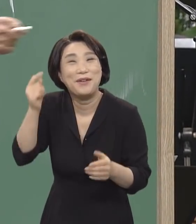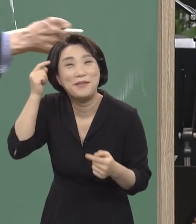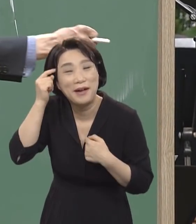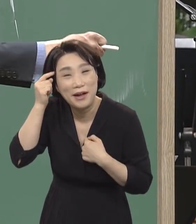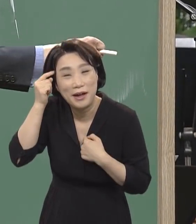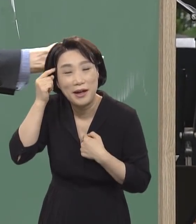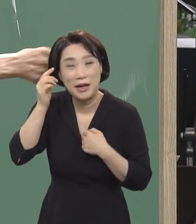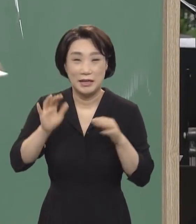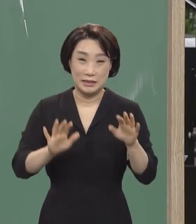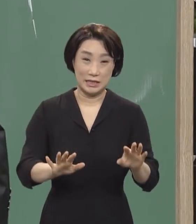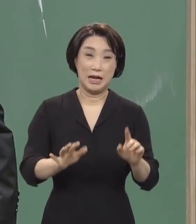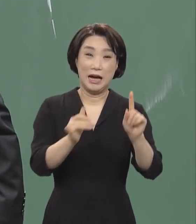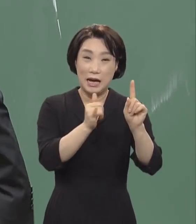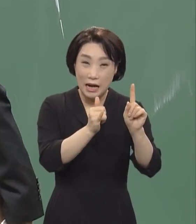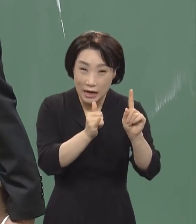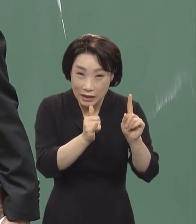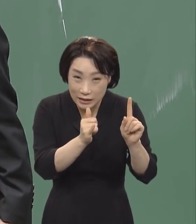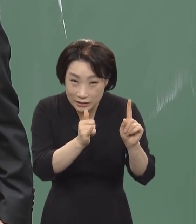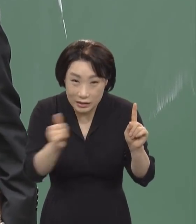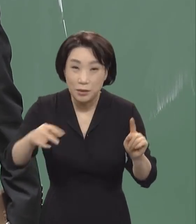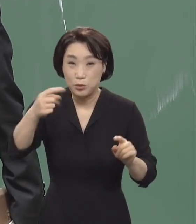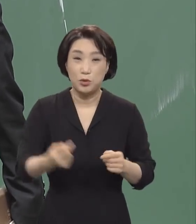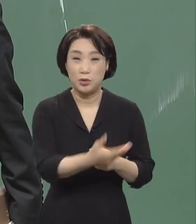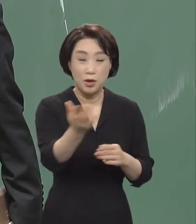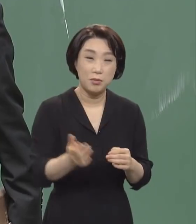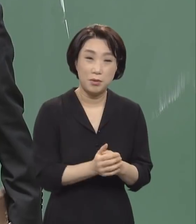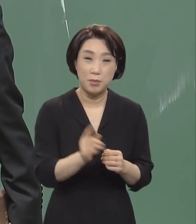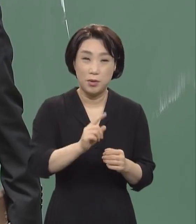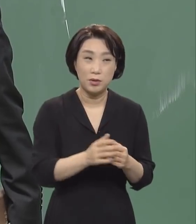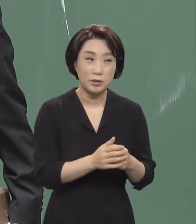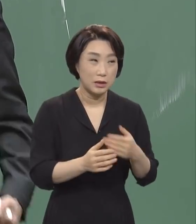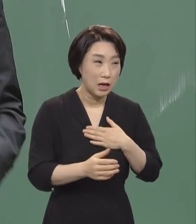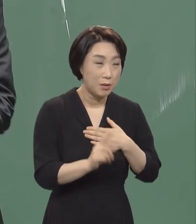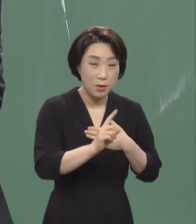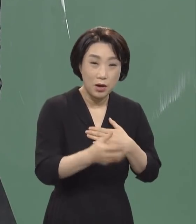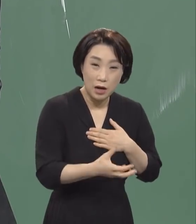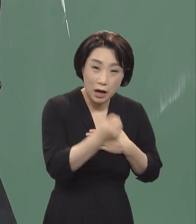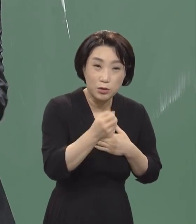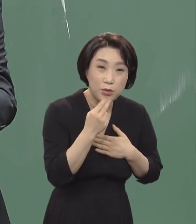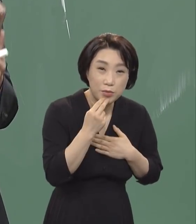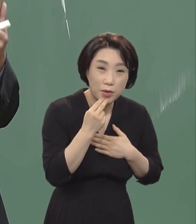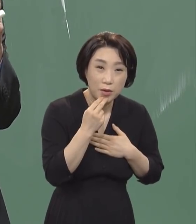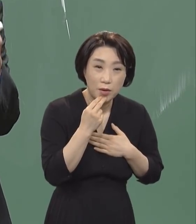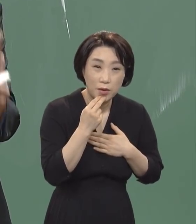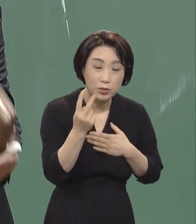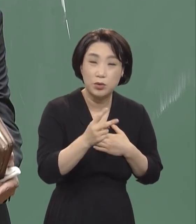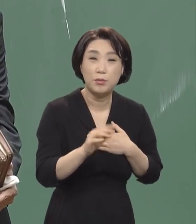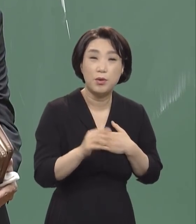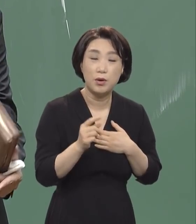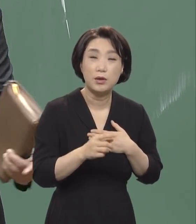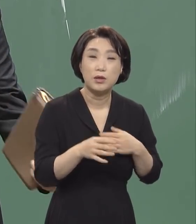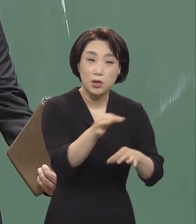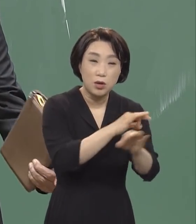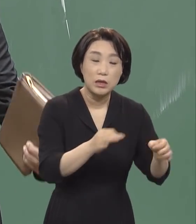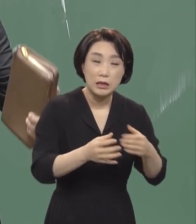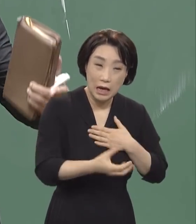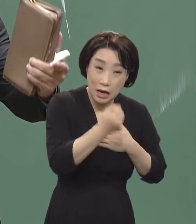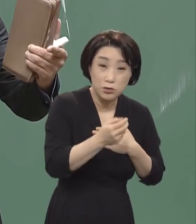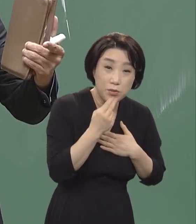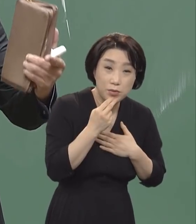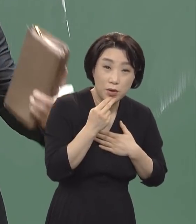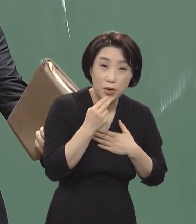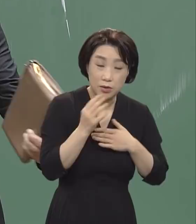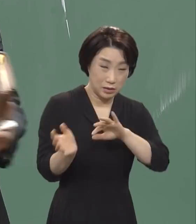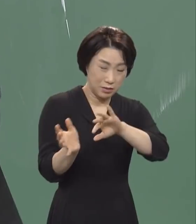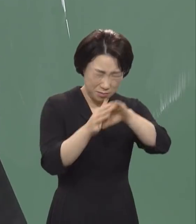단 하나도 경제적으로 내가 옮겨지지 않고 우리 집에서 나와 집사람과 우리 아이도와